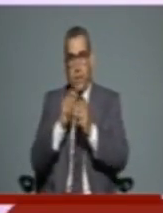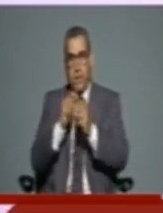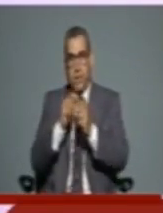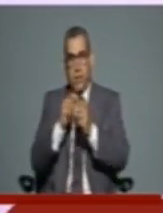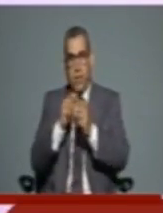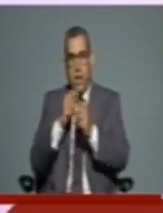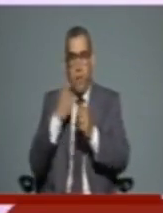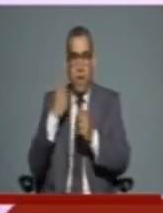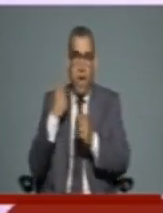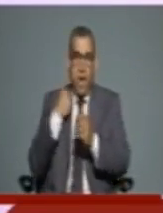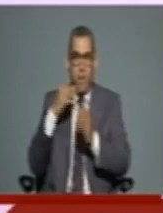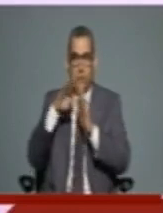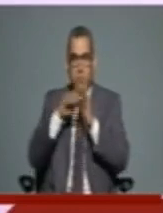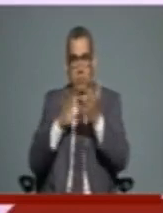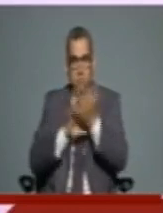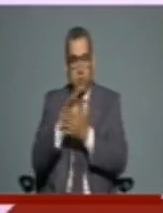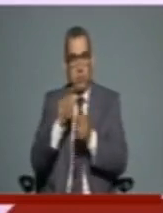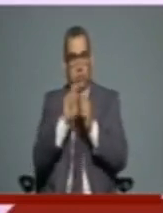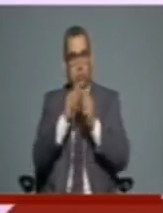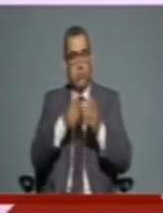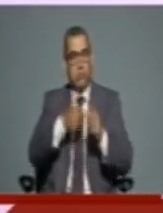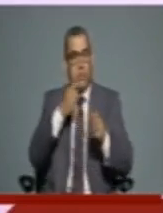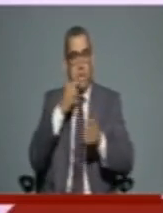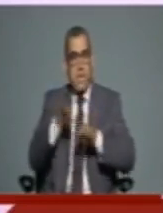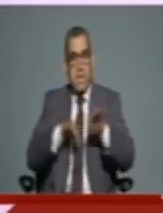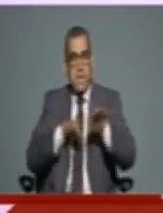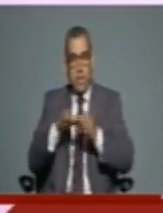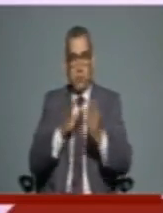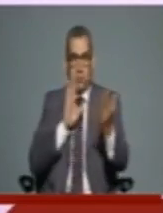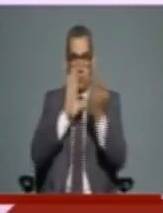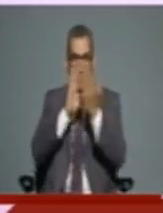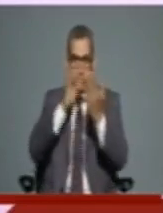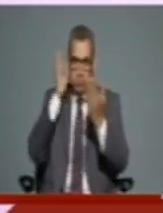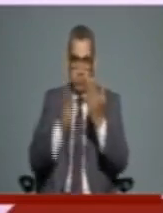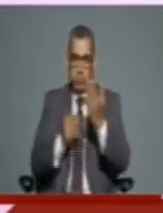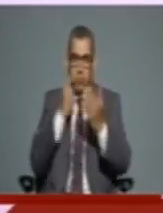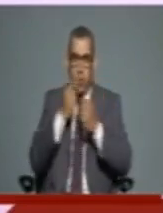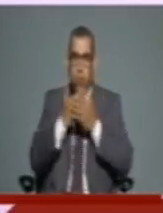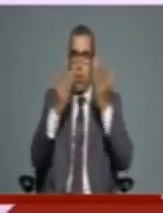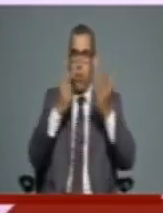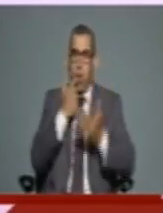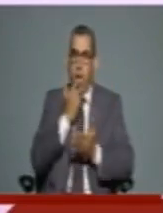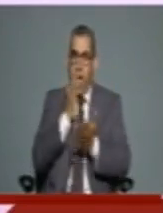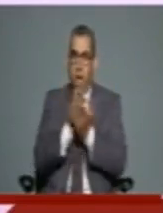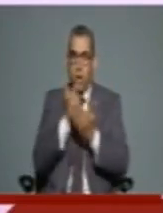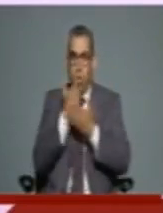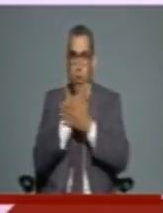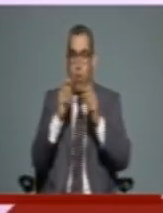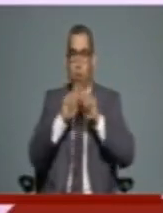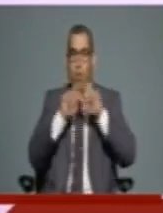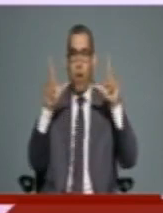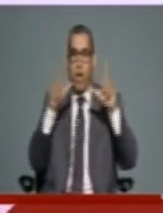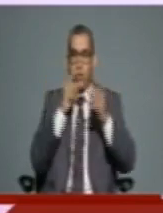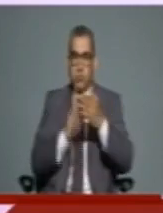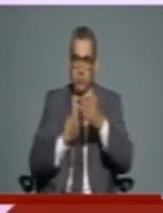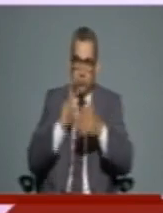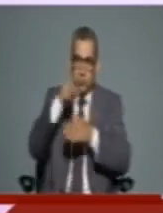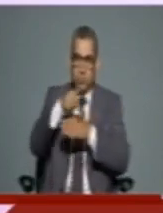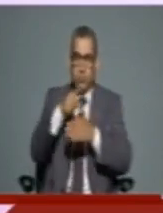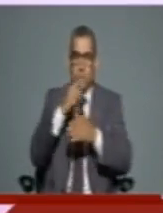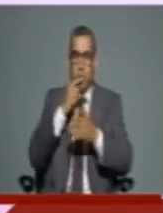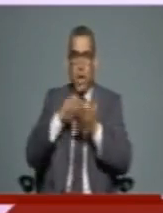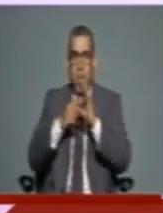الأعراض إلى سياسة المواجهة الحقيقية، العبور ما بين